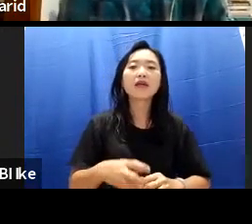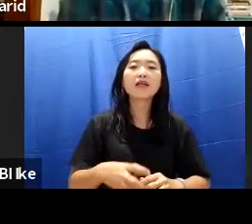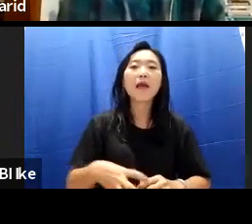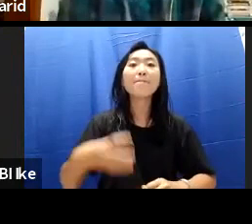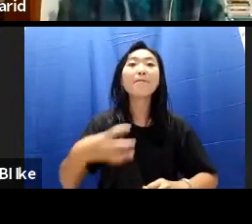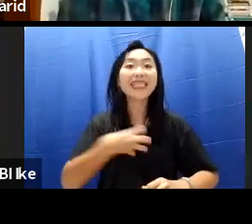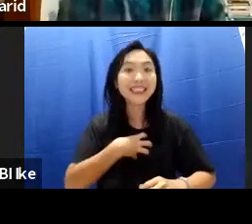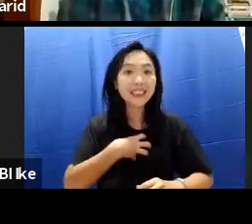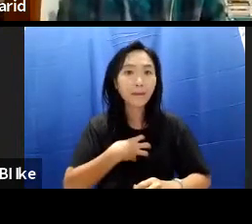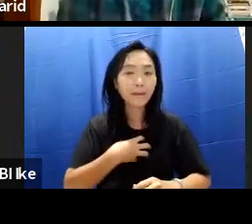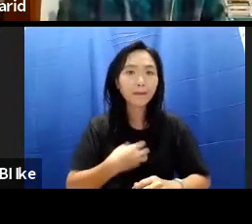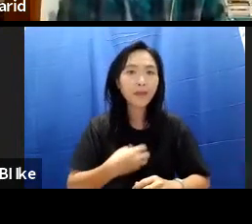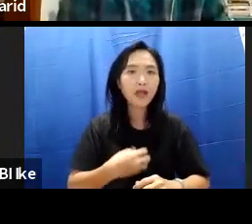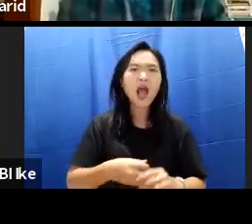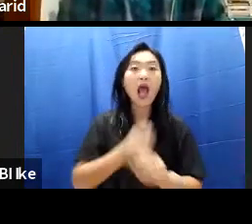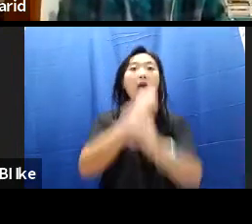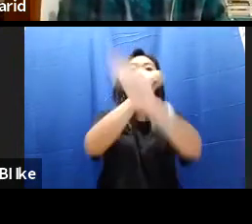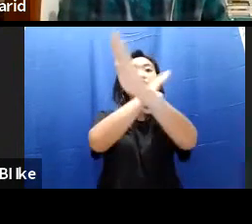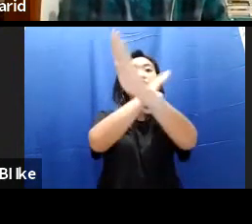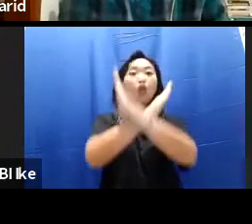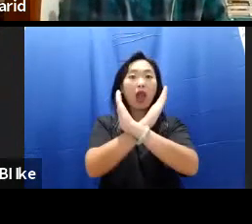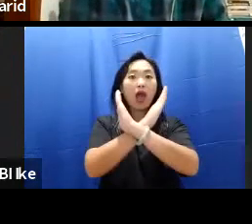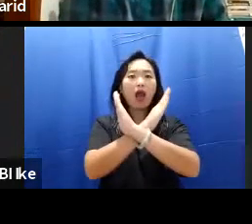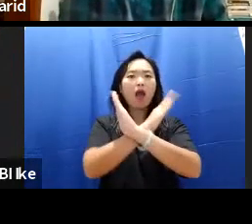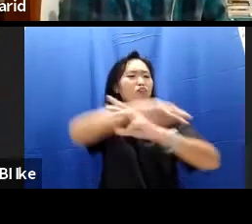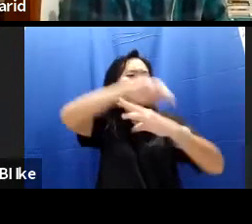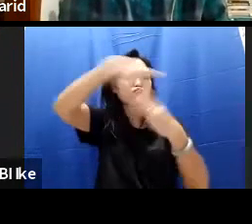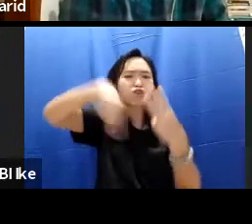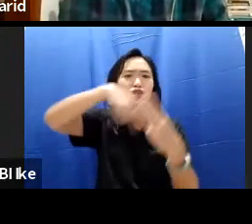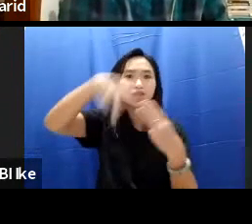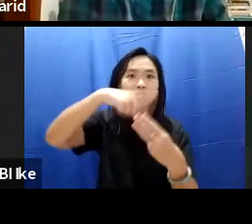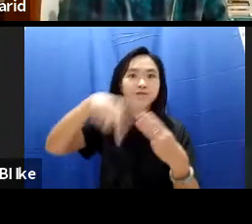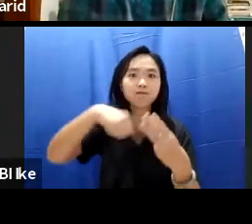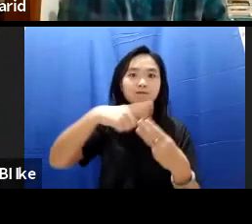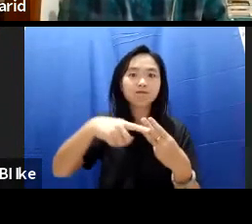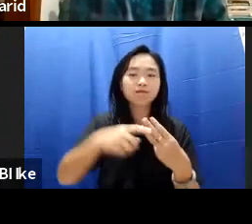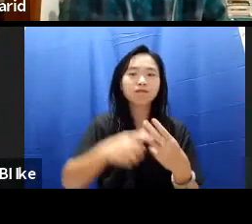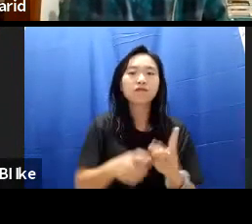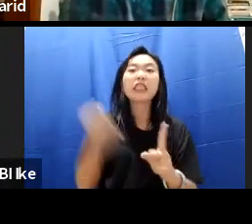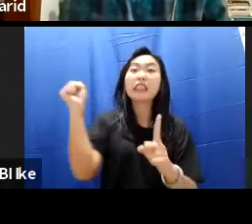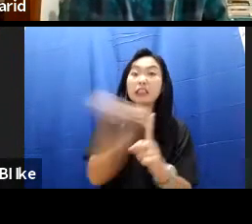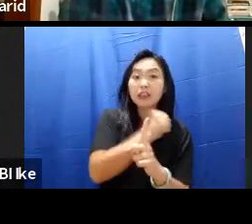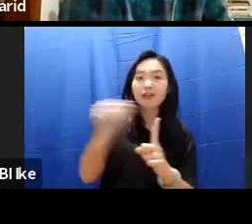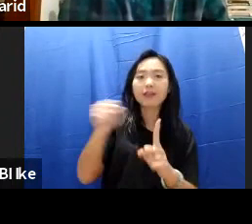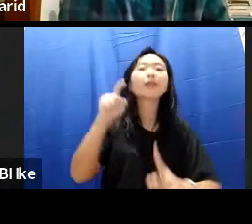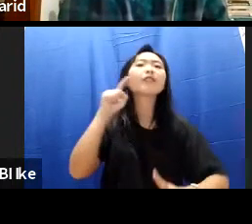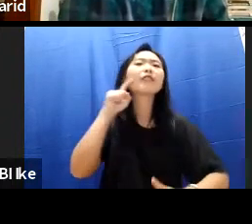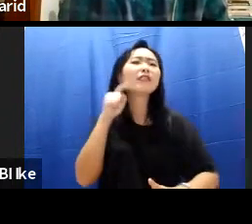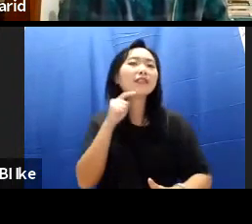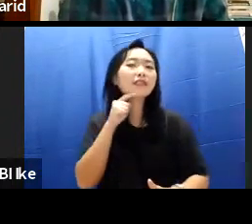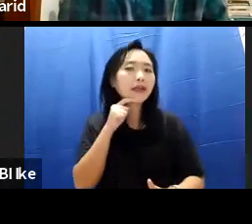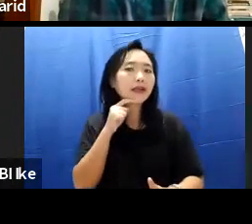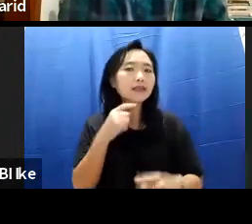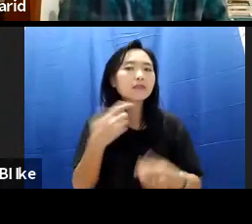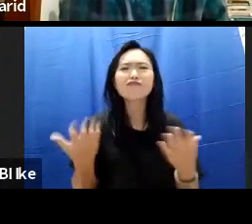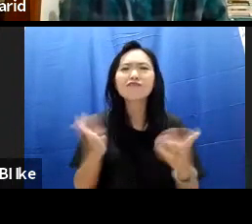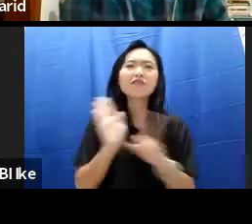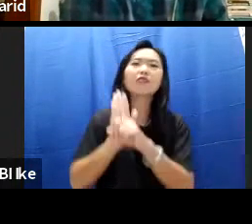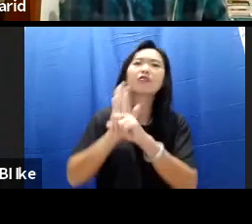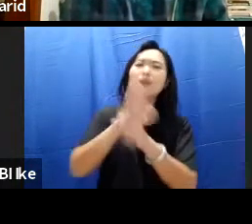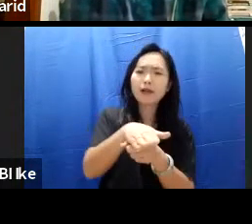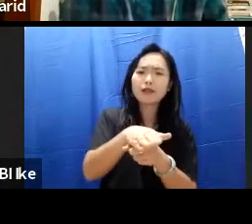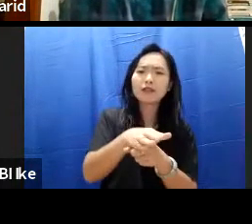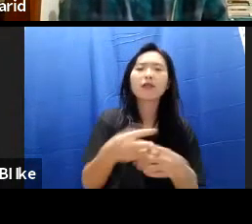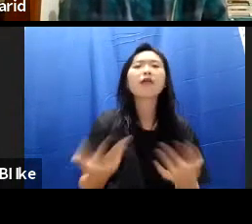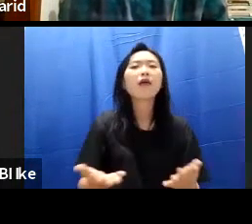anti kekerasan, gitu ya, tidak bisa kompromi terhadap kekerasan seksual. Tetapi kenapa justru di pendidikan tinggi itu banyak